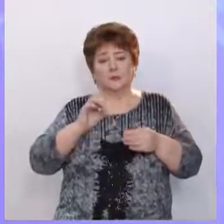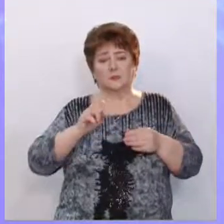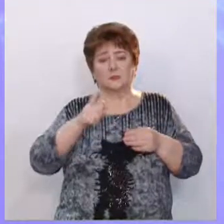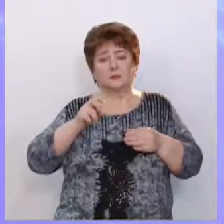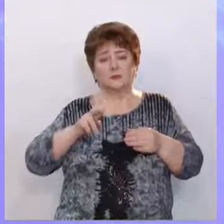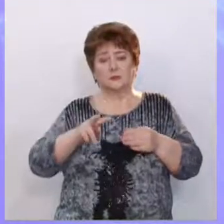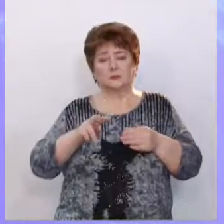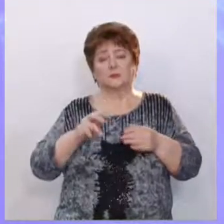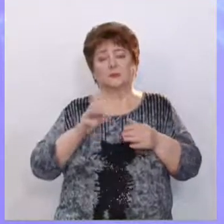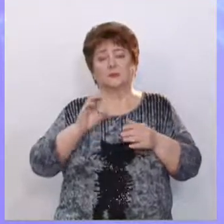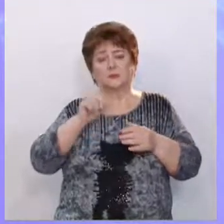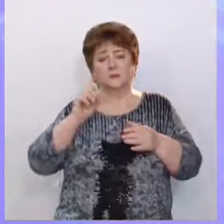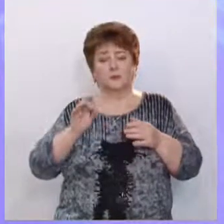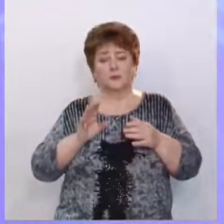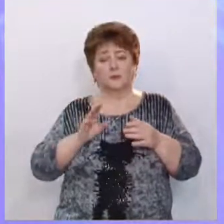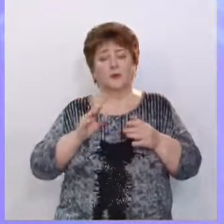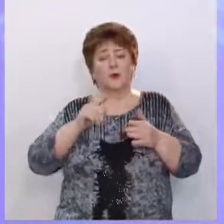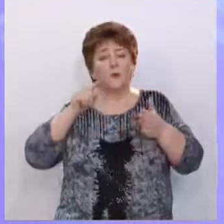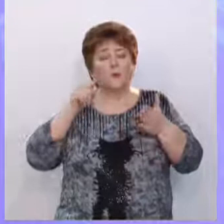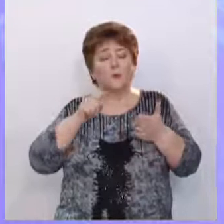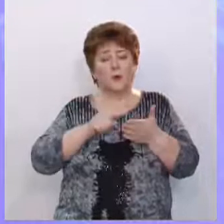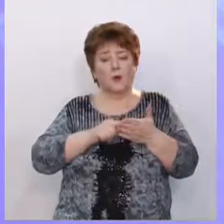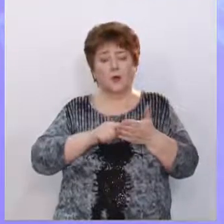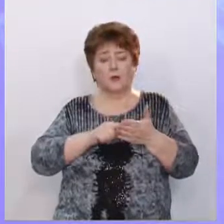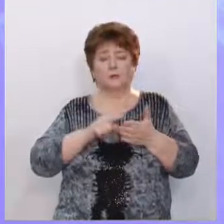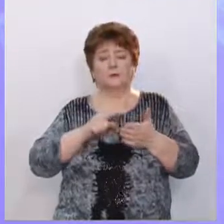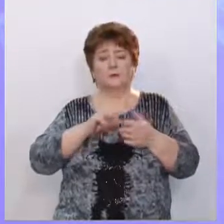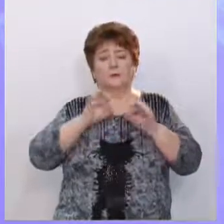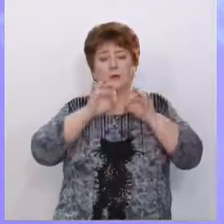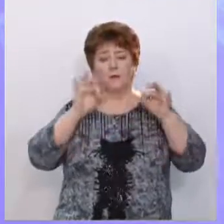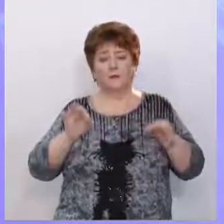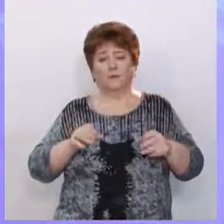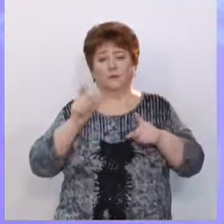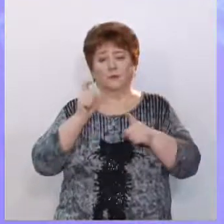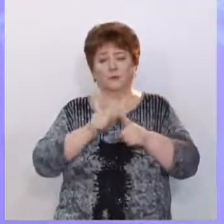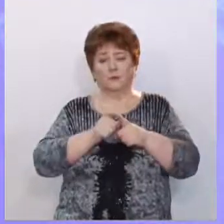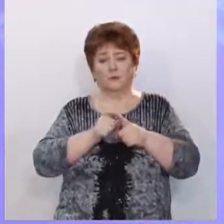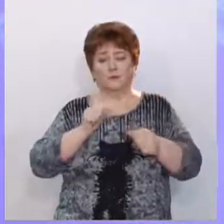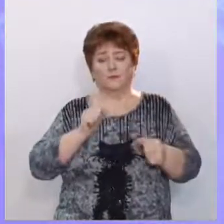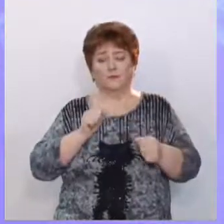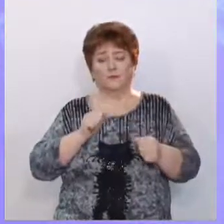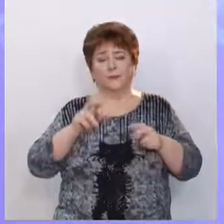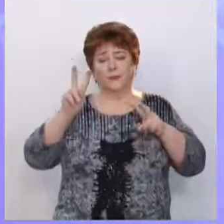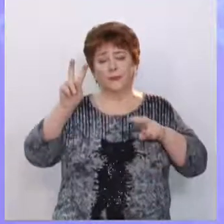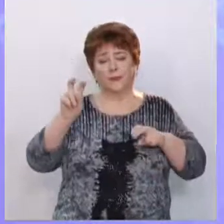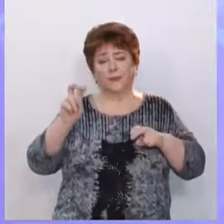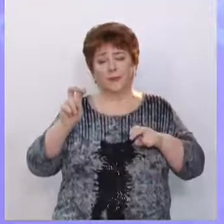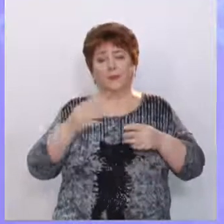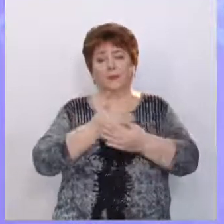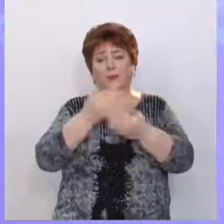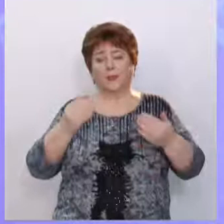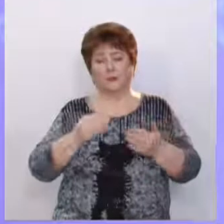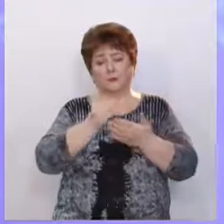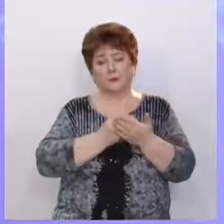звуков. Иногда он лишь указывает на форму слова. Тема нашего